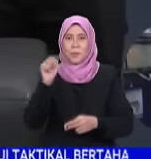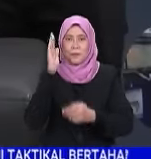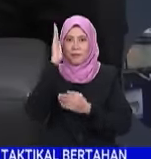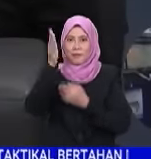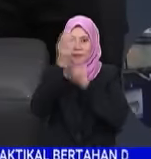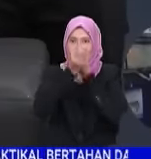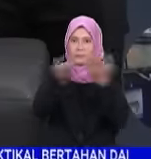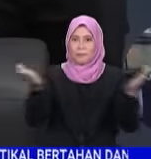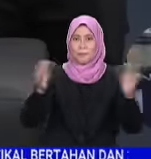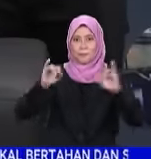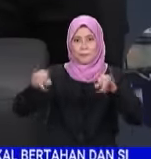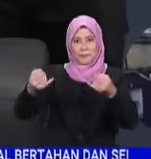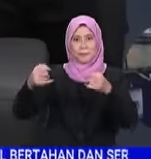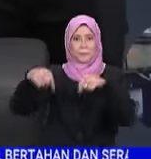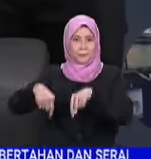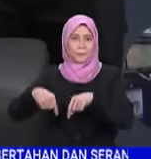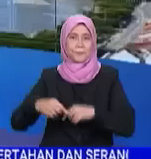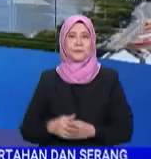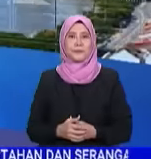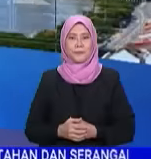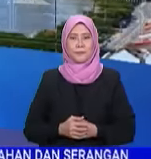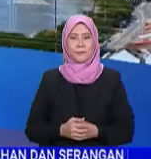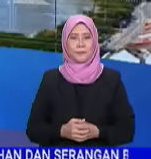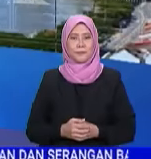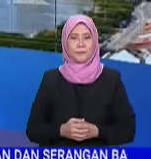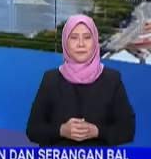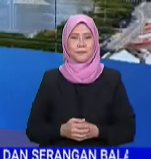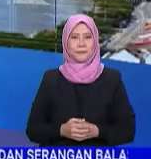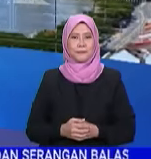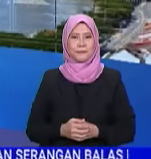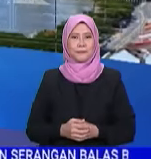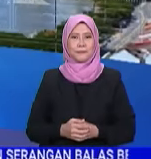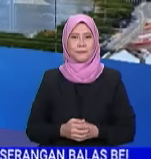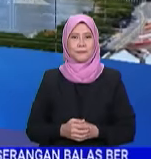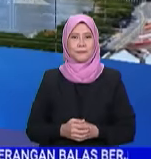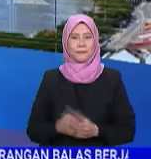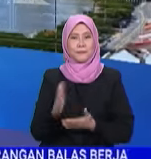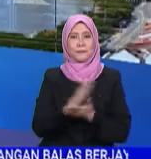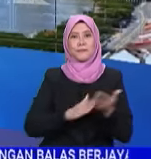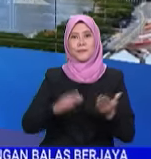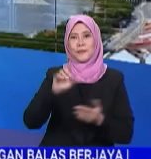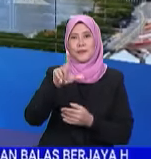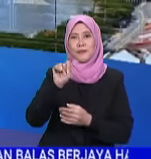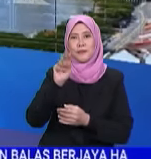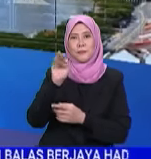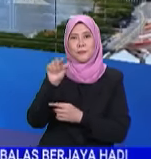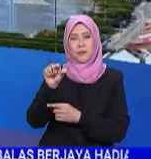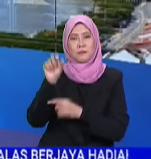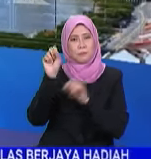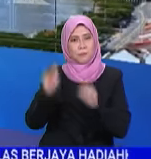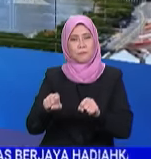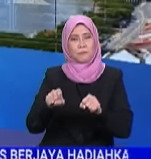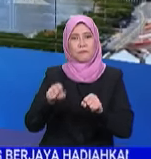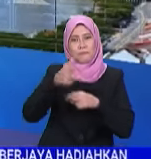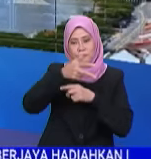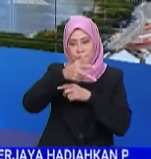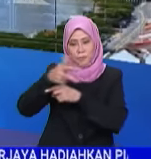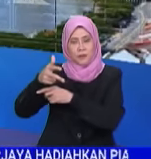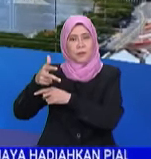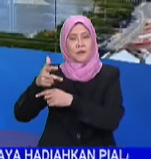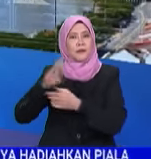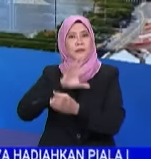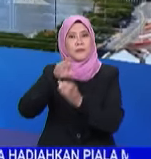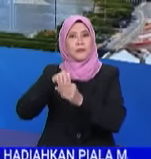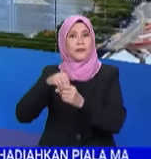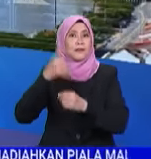diumumkan jumaat ini bahagian Limbang dijangka dapat meningkatkan liputan telekomunikasi